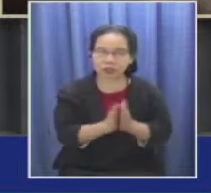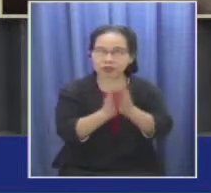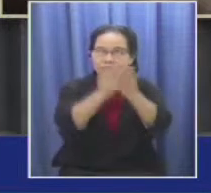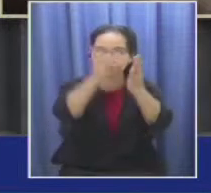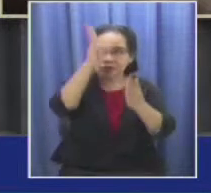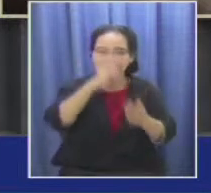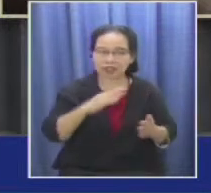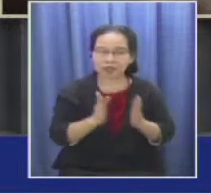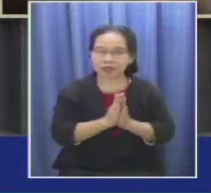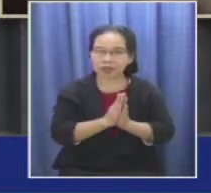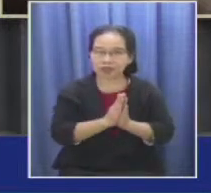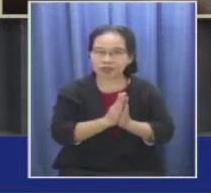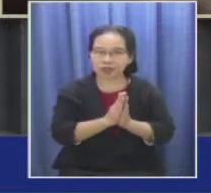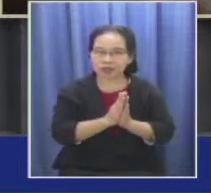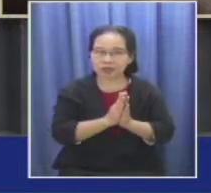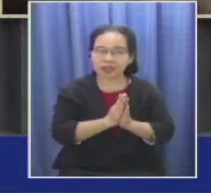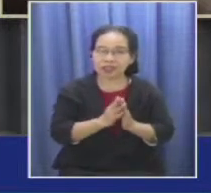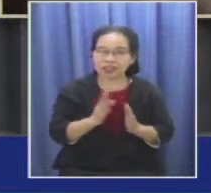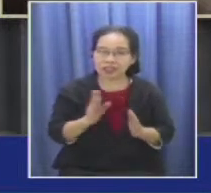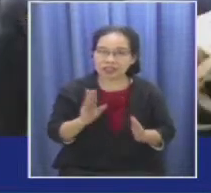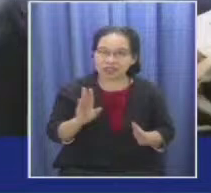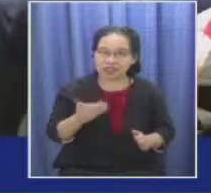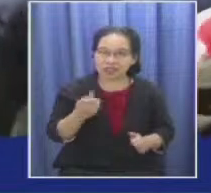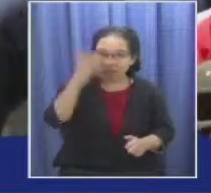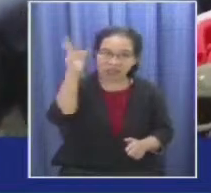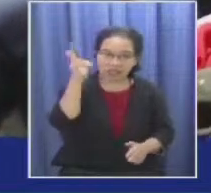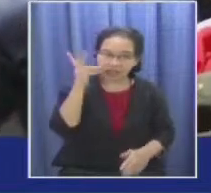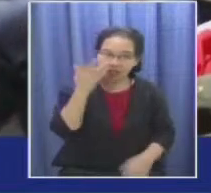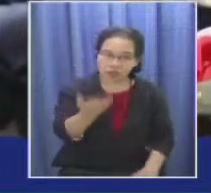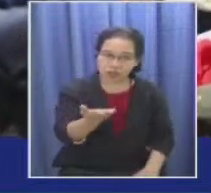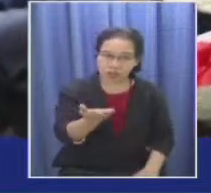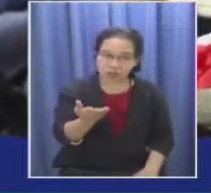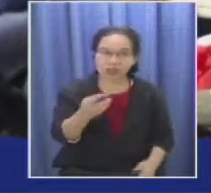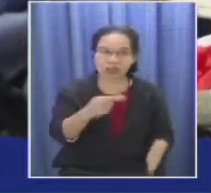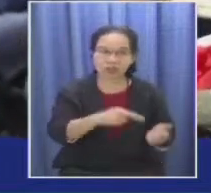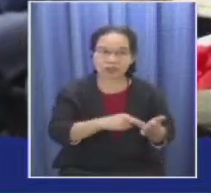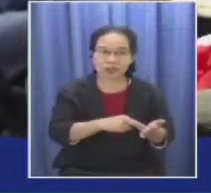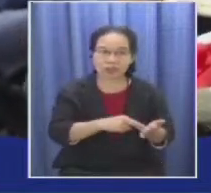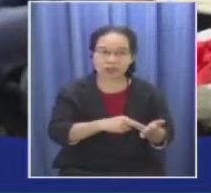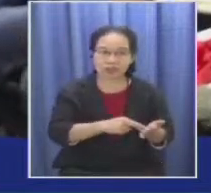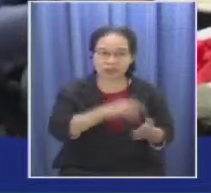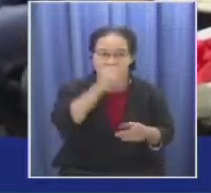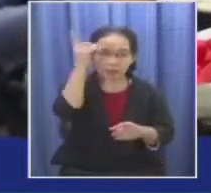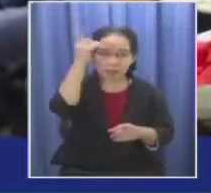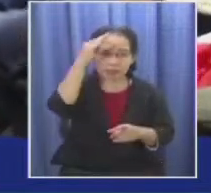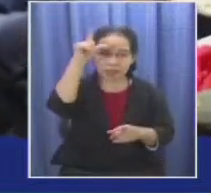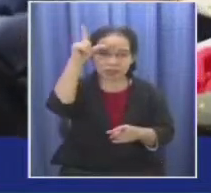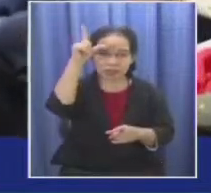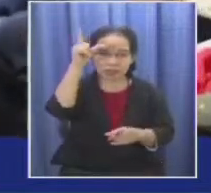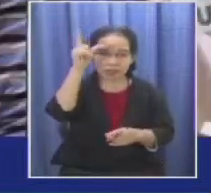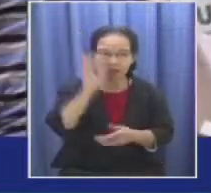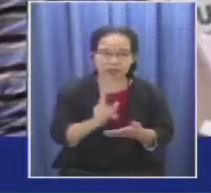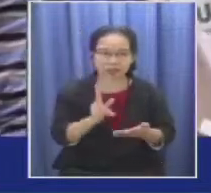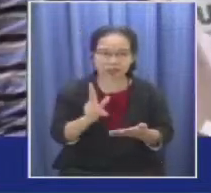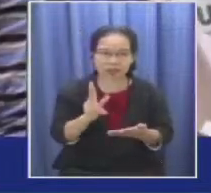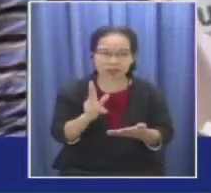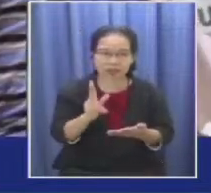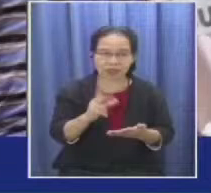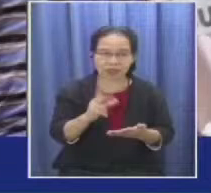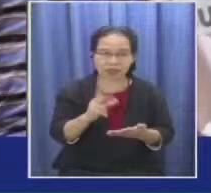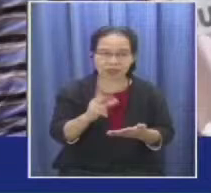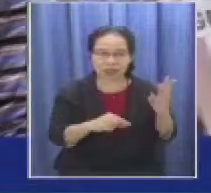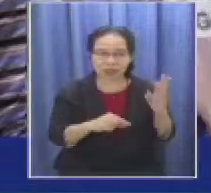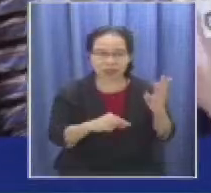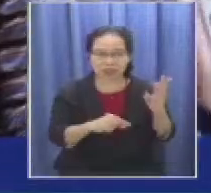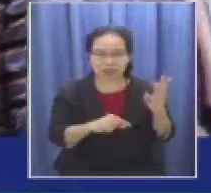ho kwan na sɛ ɛkɔtɔ ama ne hunu kuro mu a na wo ma ho kwan abɔnsam ɛde ne ho frɛ mu bi wo ma ho